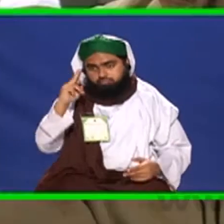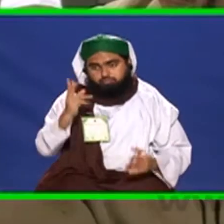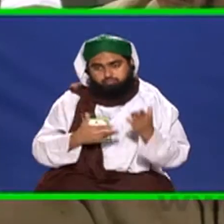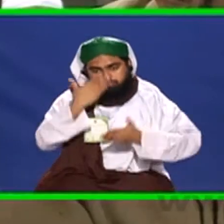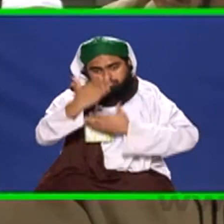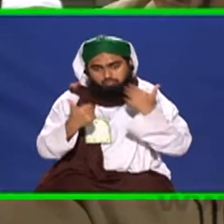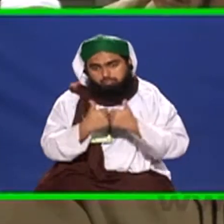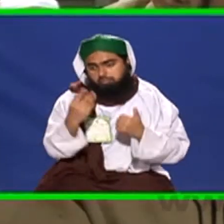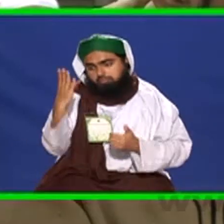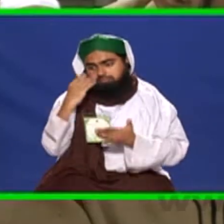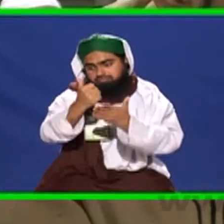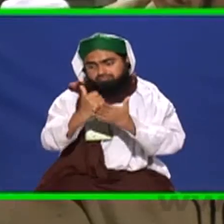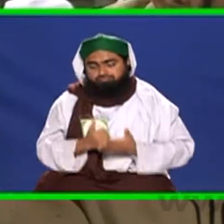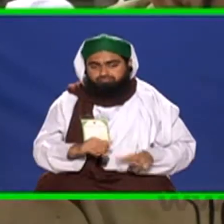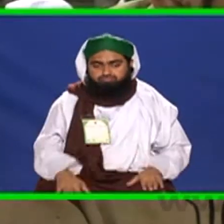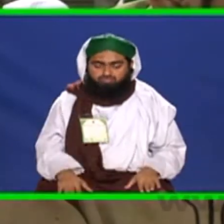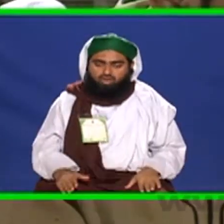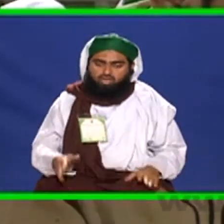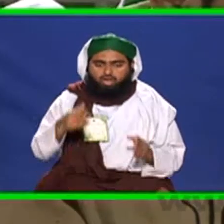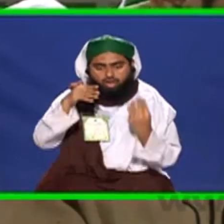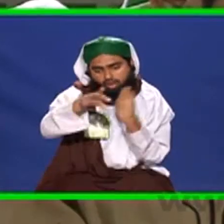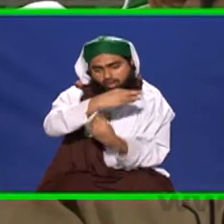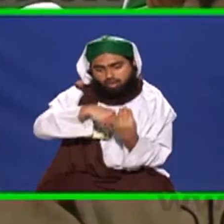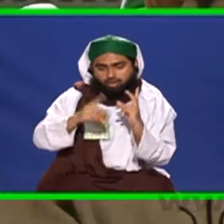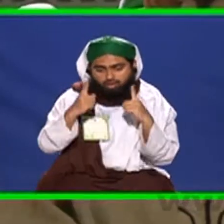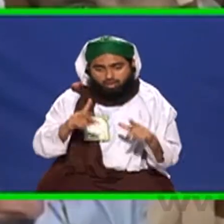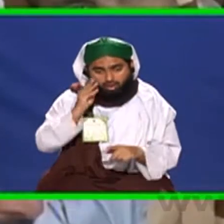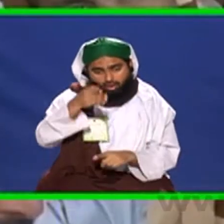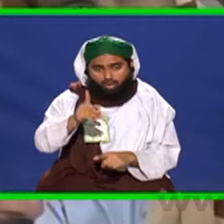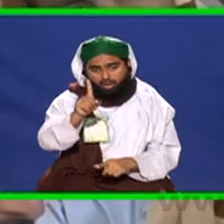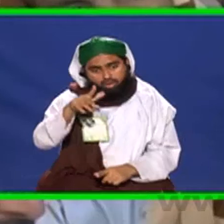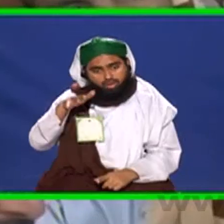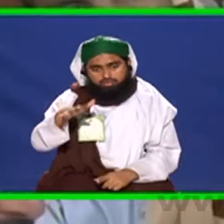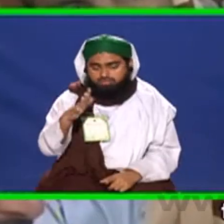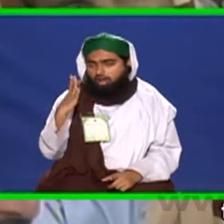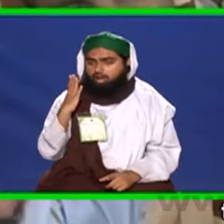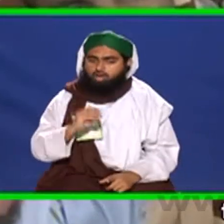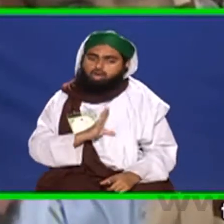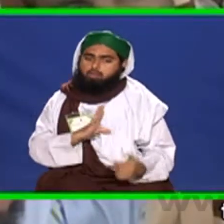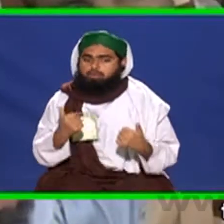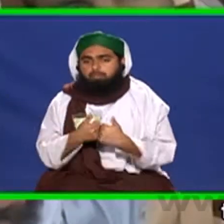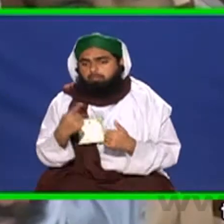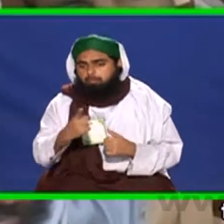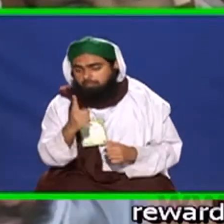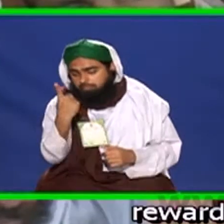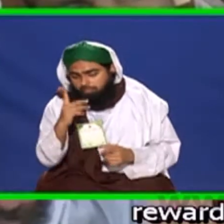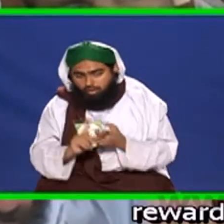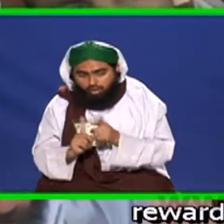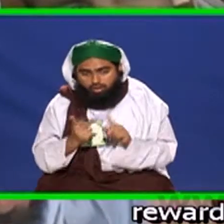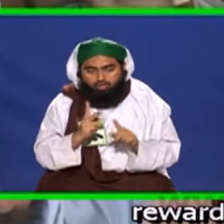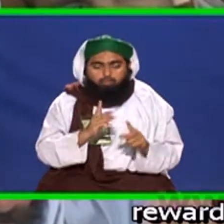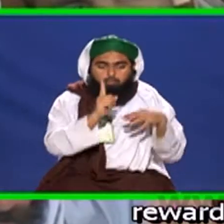یوں وہاں بھی بڑھ جاتا ہے حساب. اب جناب والا جہاں 1 لاکھ نیکی ہے، 1 کی 1 لاکھ،